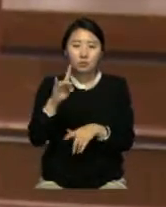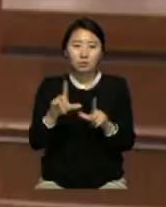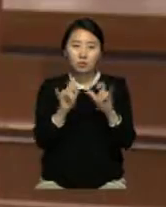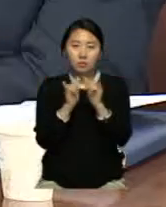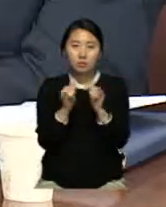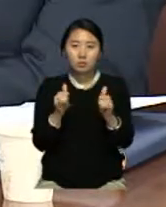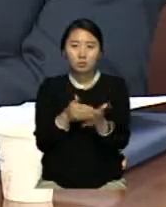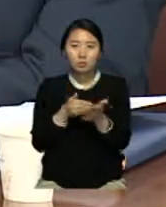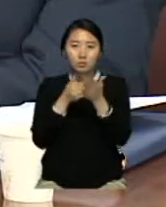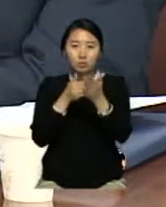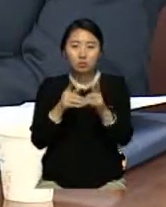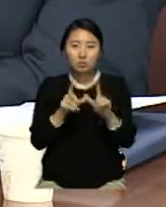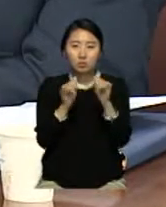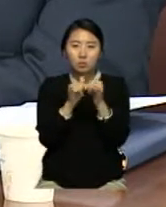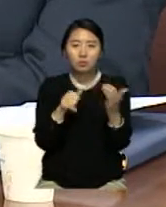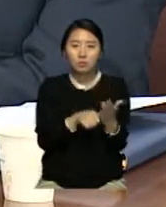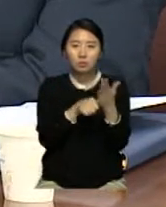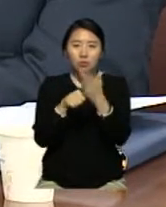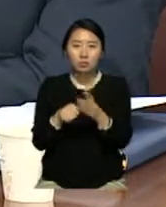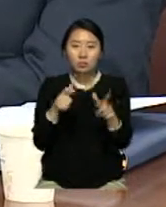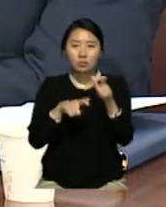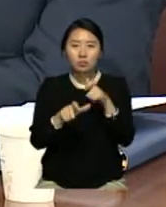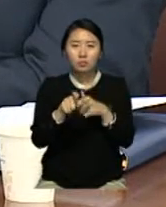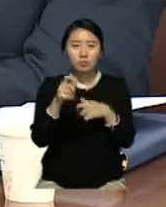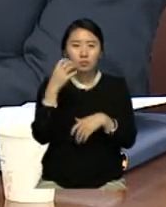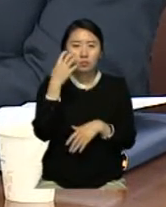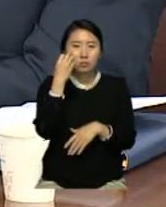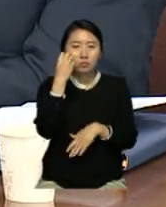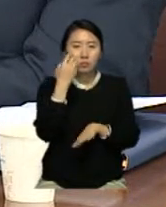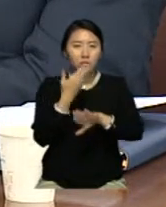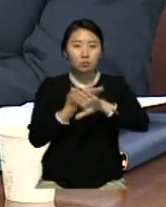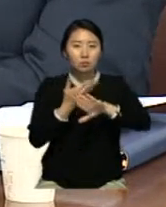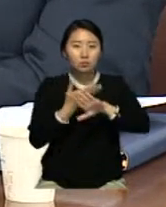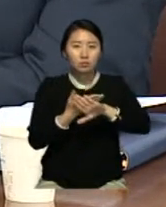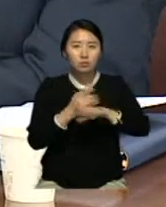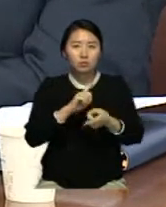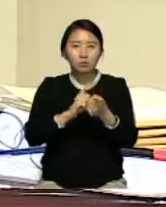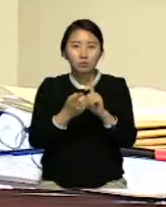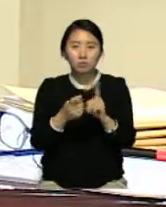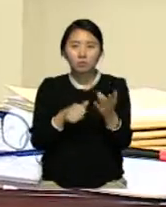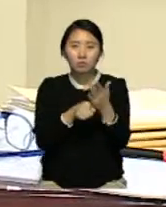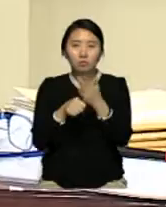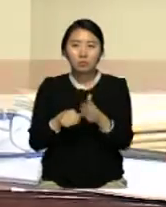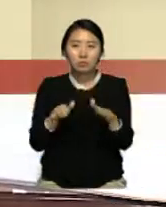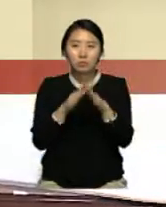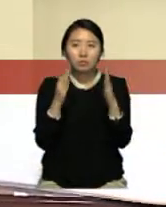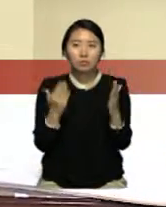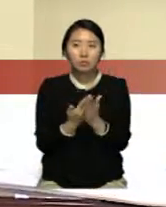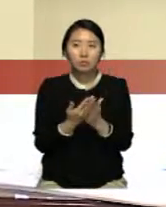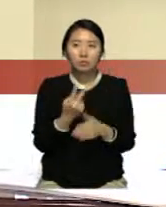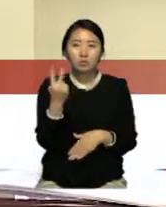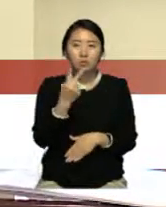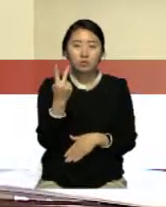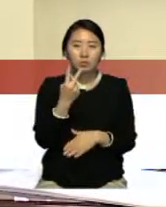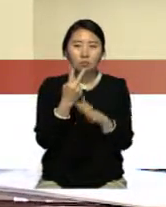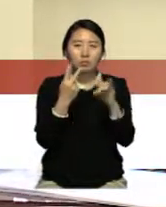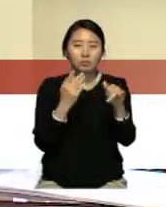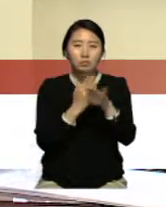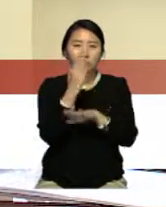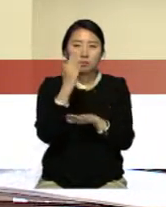발의에 필요한 주민 서명부에 무더기 대리 서명 의혹입니다. 이게 전부 다 한 2천 명이 넘어요, 2천